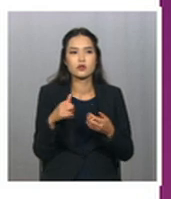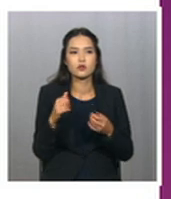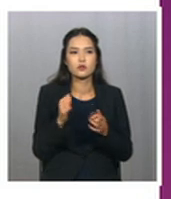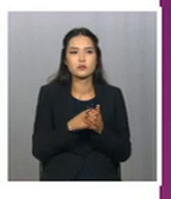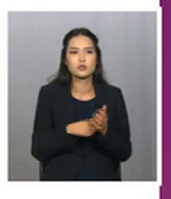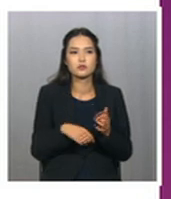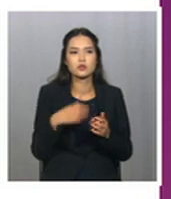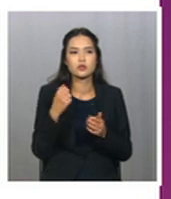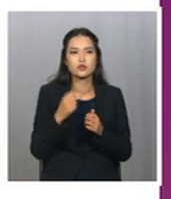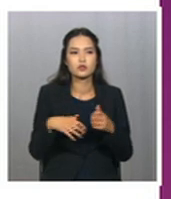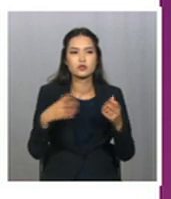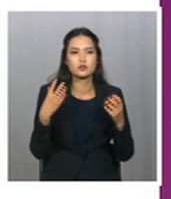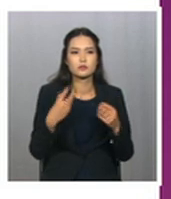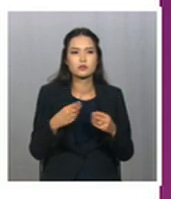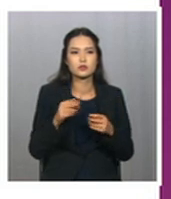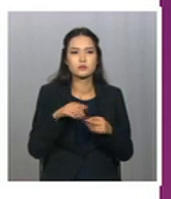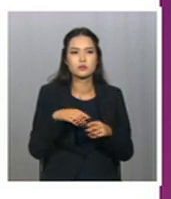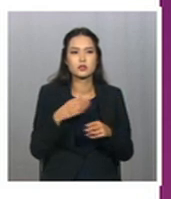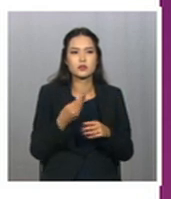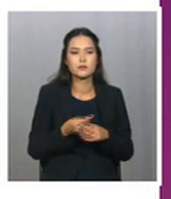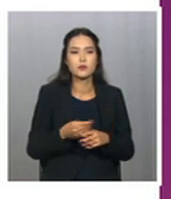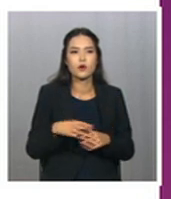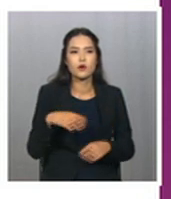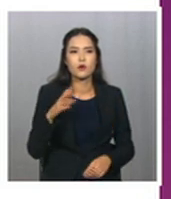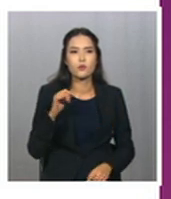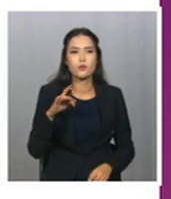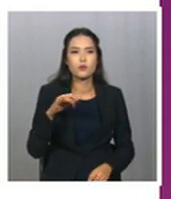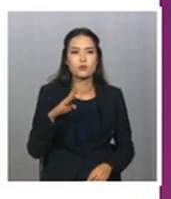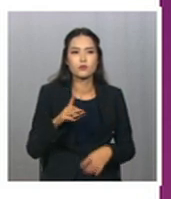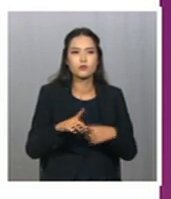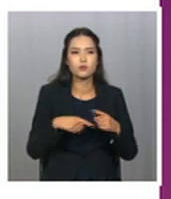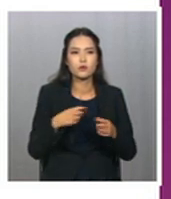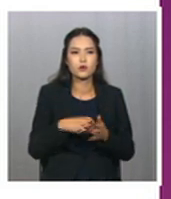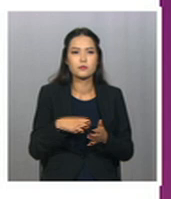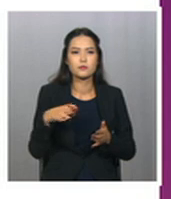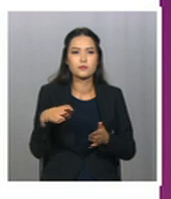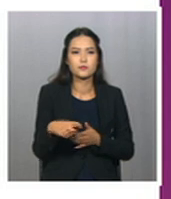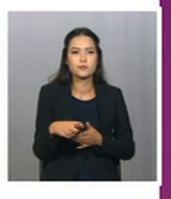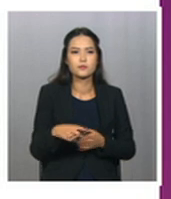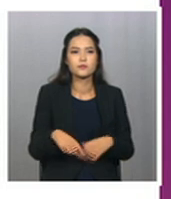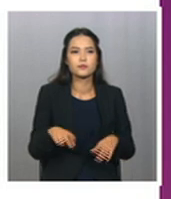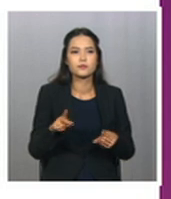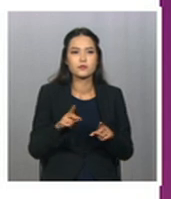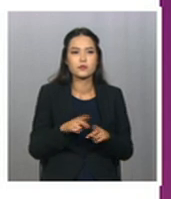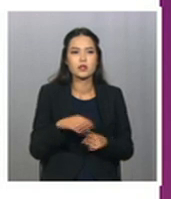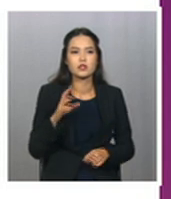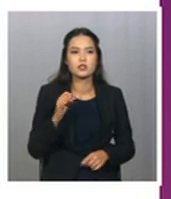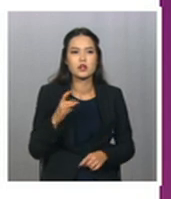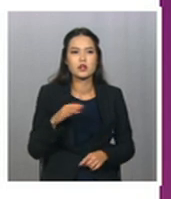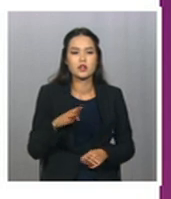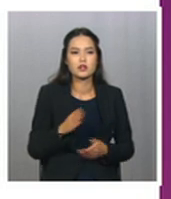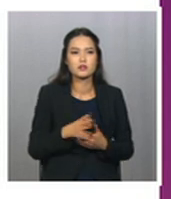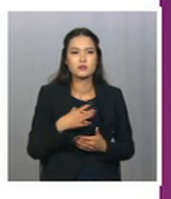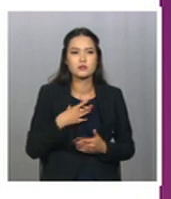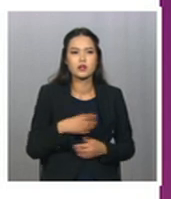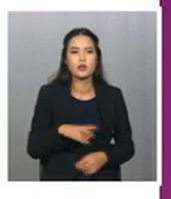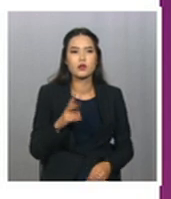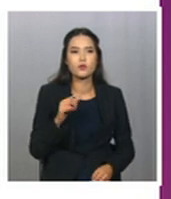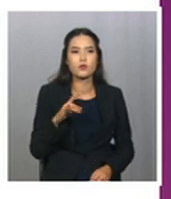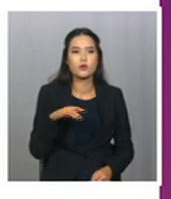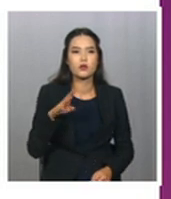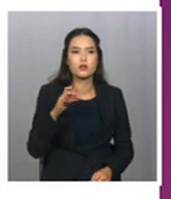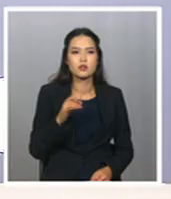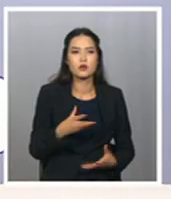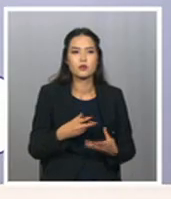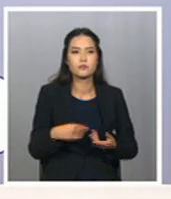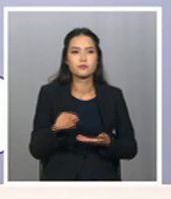бұрын белгіленіп, ұлыстарға хабаршы жіберу арқылы жария етілді. Құрылтай көктемде